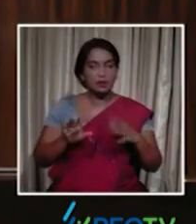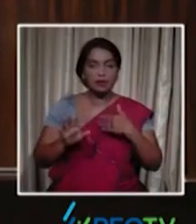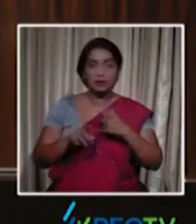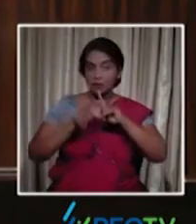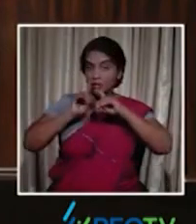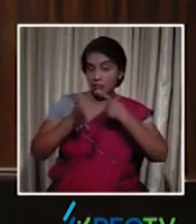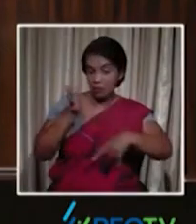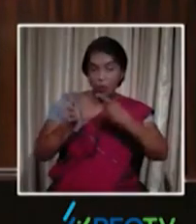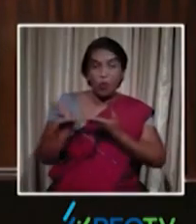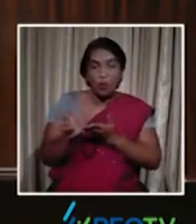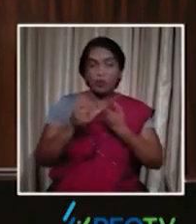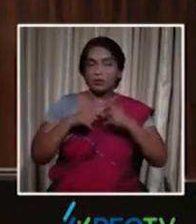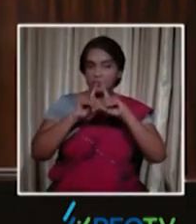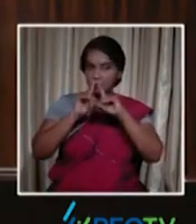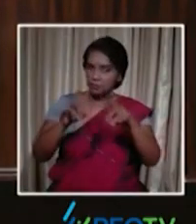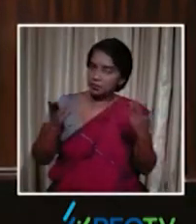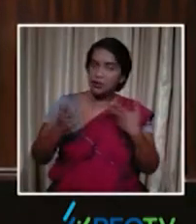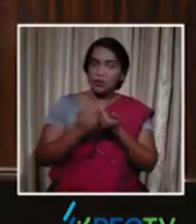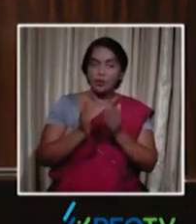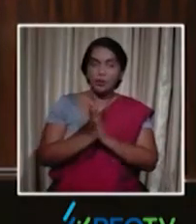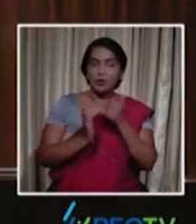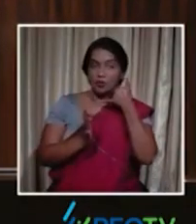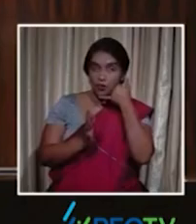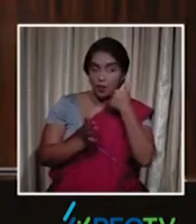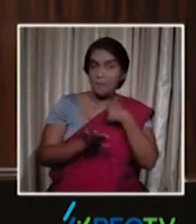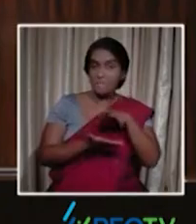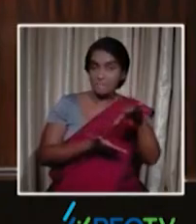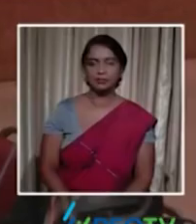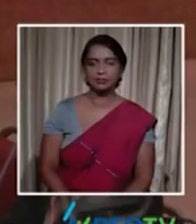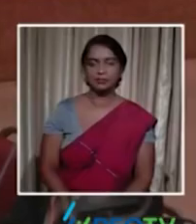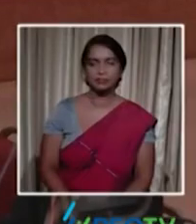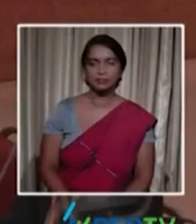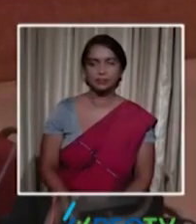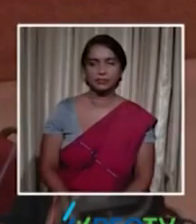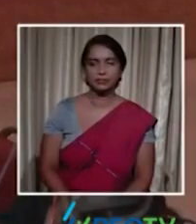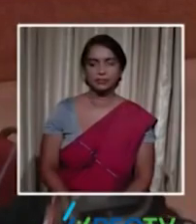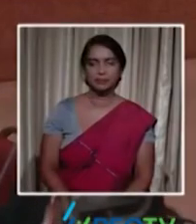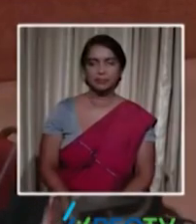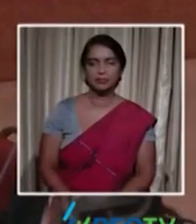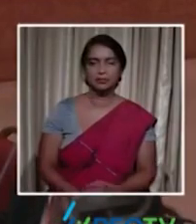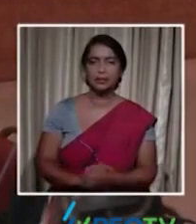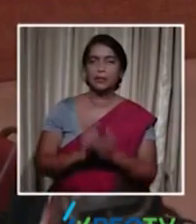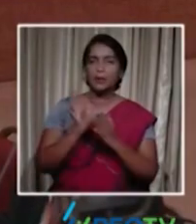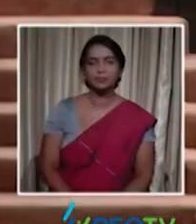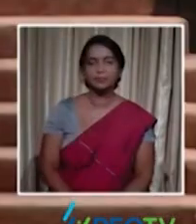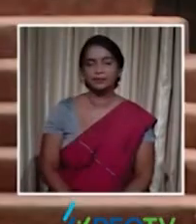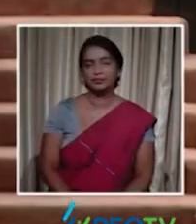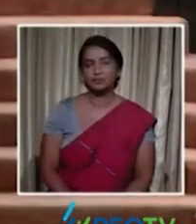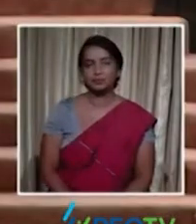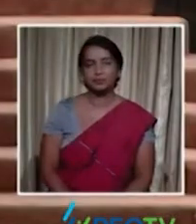මෙහිදී ප්‍රථම රහස් ඡන්දය භාවිතා කරනු ලැබුවේ කතානායක මහින්දයාපා අබේවර්ධනයි. ඔනරබල් මහින්දයාපා අබේවර්ධන.